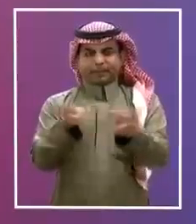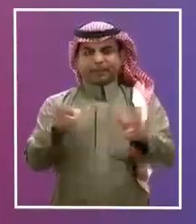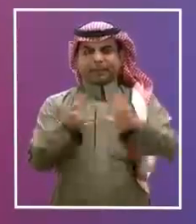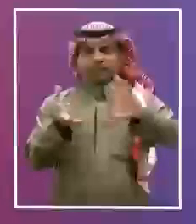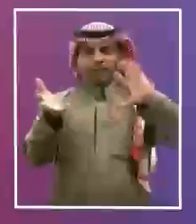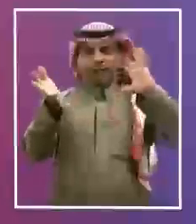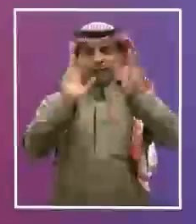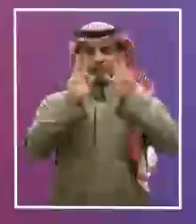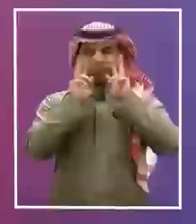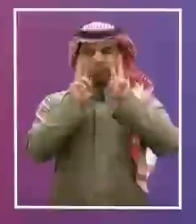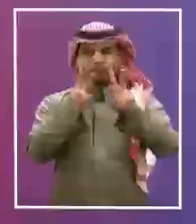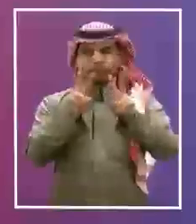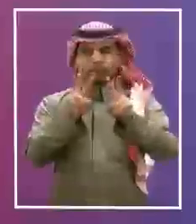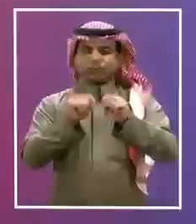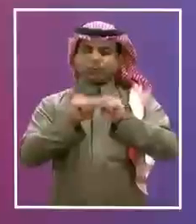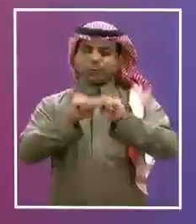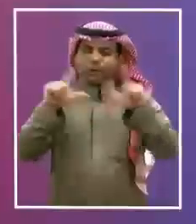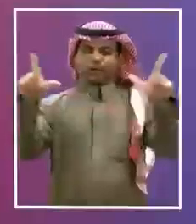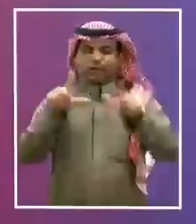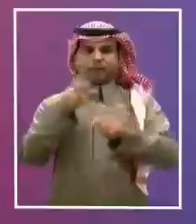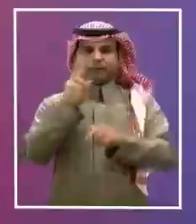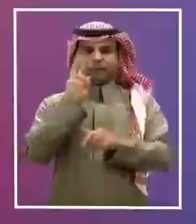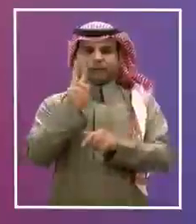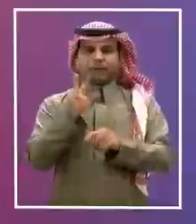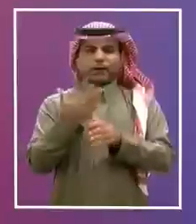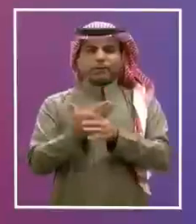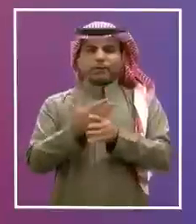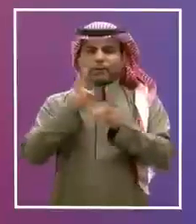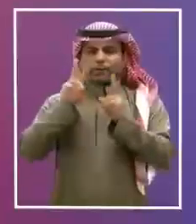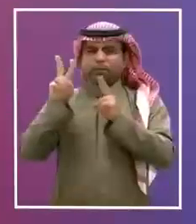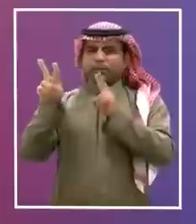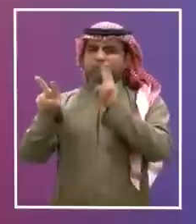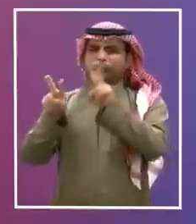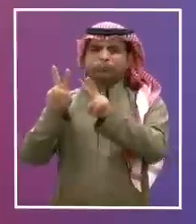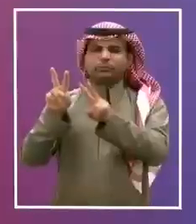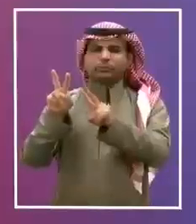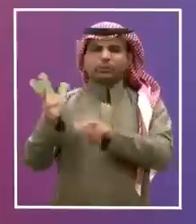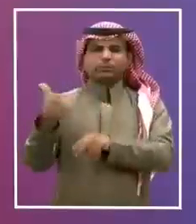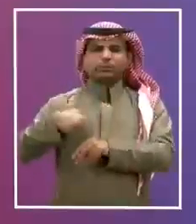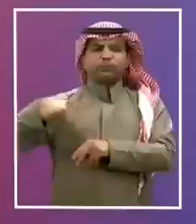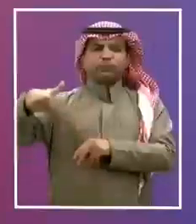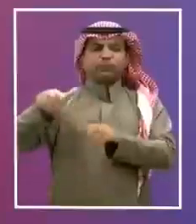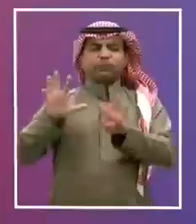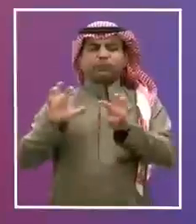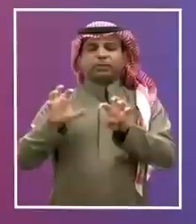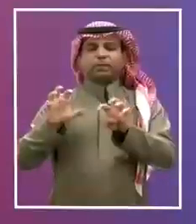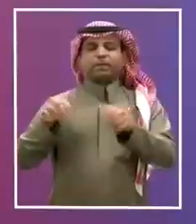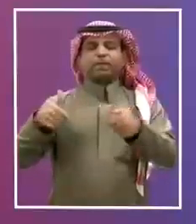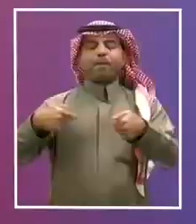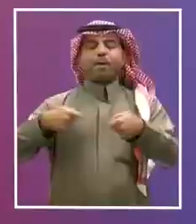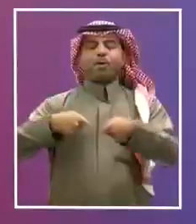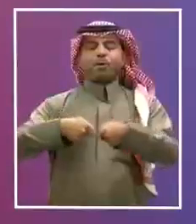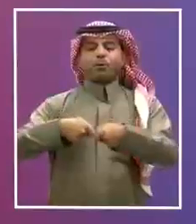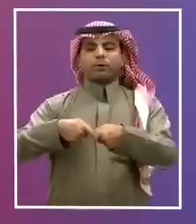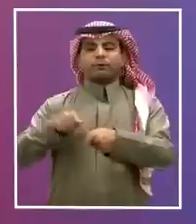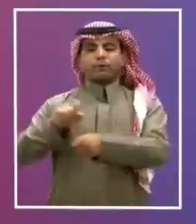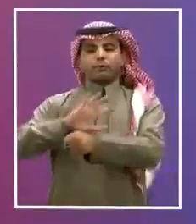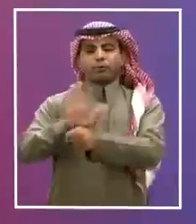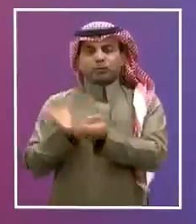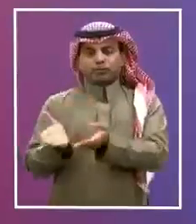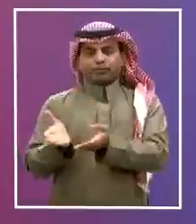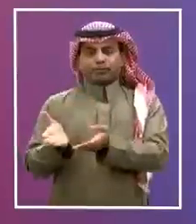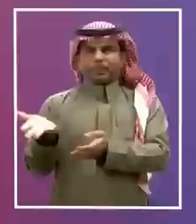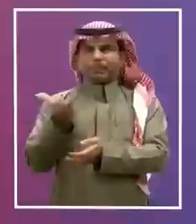الأوضاع العالمية طبعا نعرف بأن الأعداد الآن تتجاوز 96 مليون إصابة حول العالم، من بينها أكثر